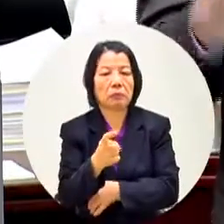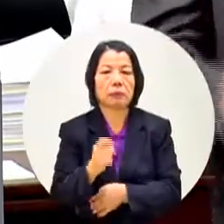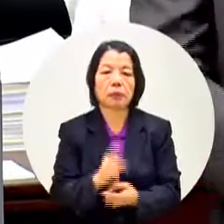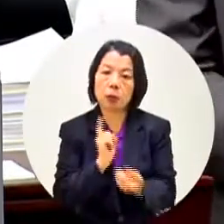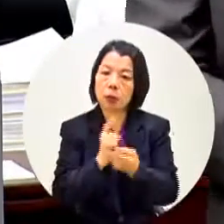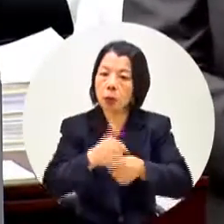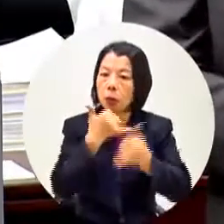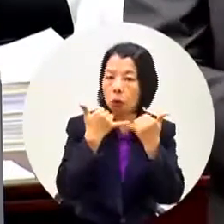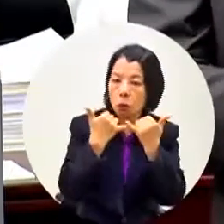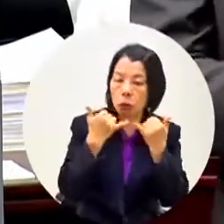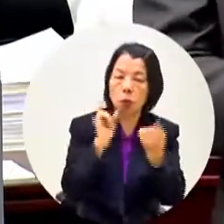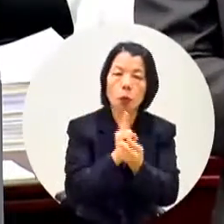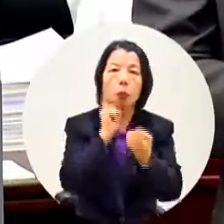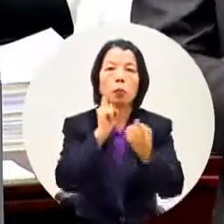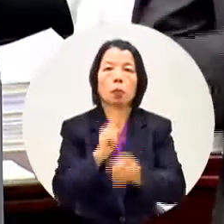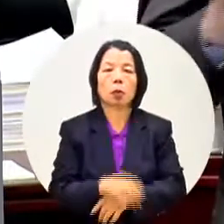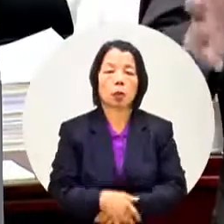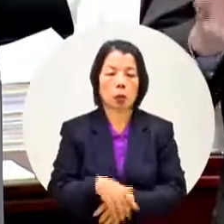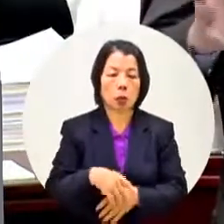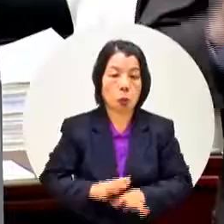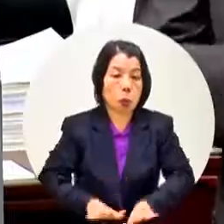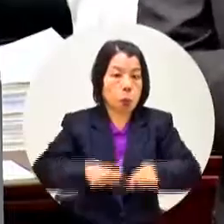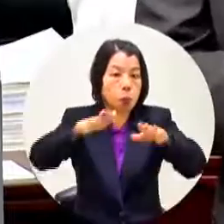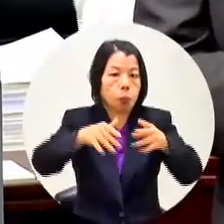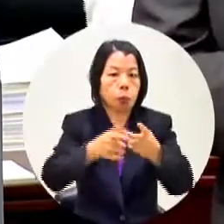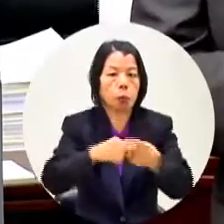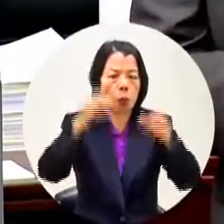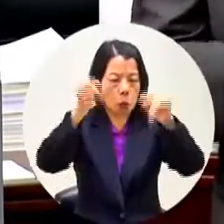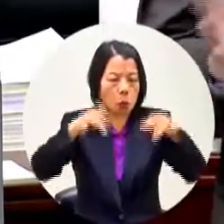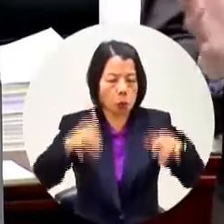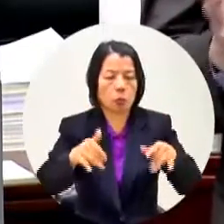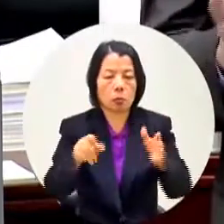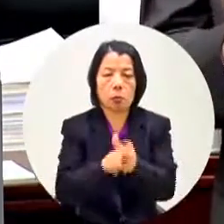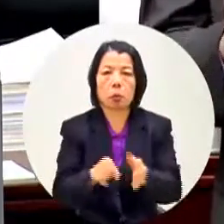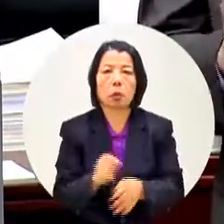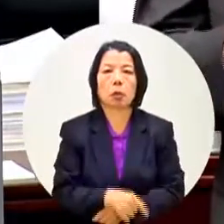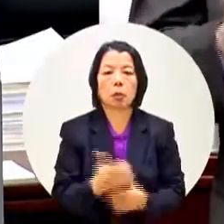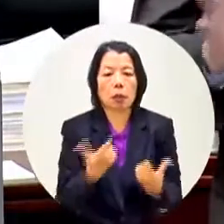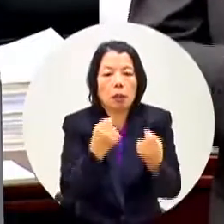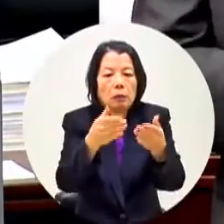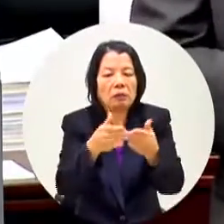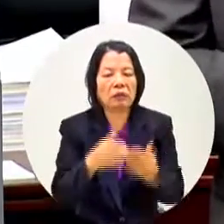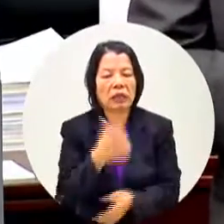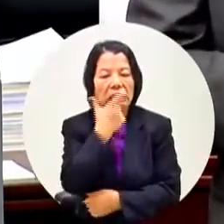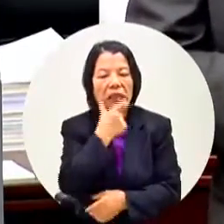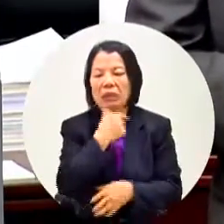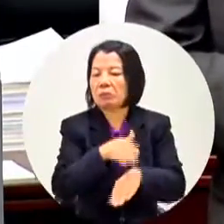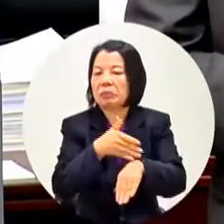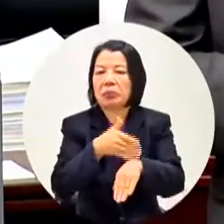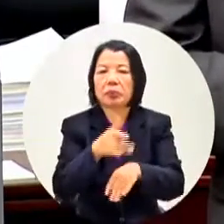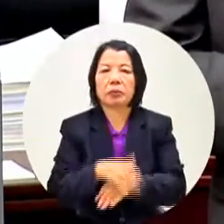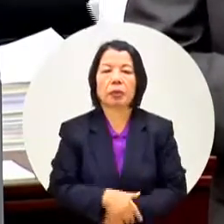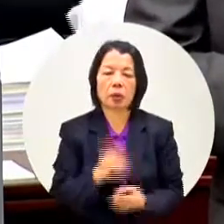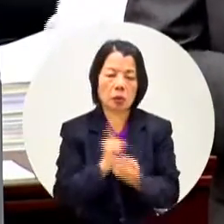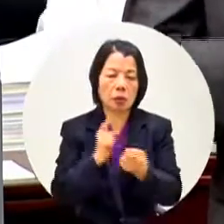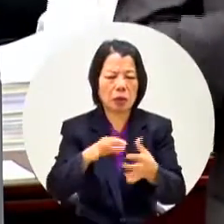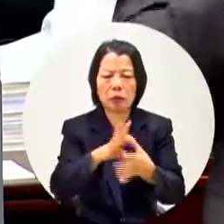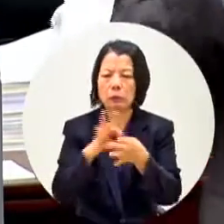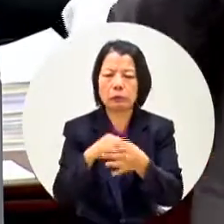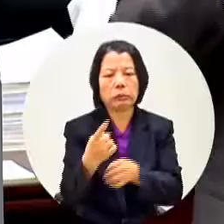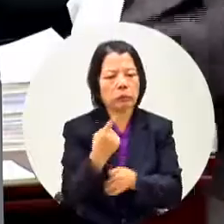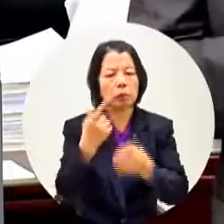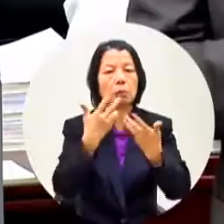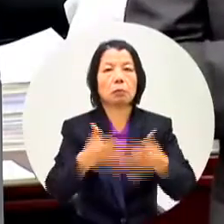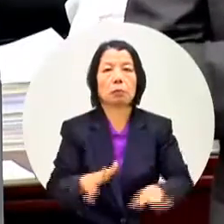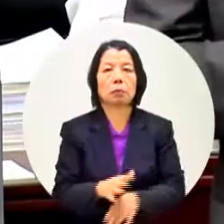来，它又不适合就是在市场上去流通。还有像西瓜它遇到有 水灾，或者是遇到有水下雨的时候，伊